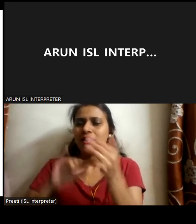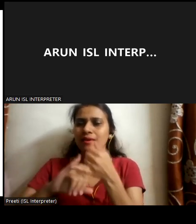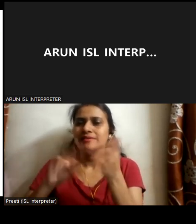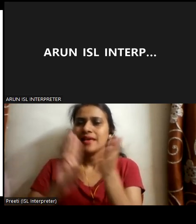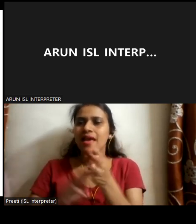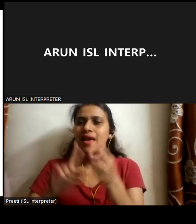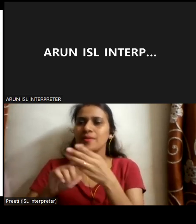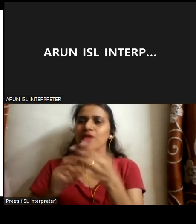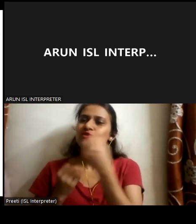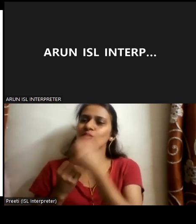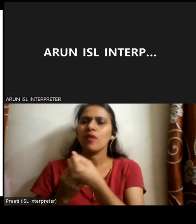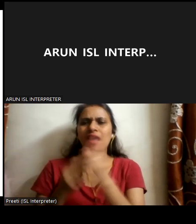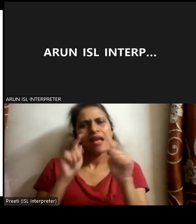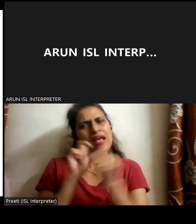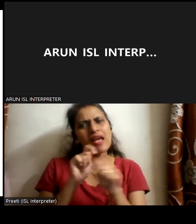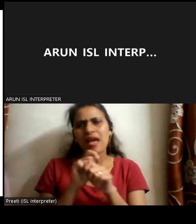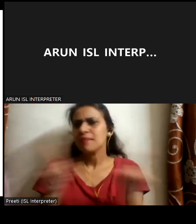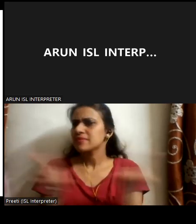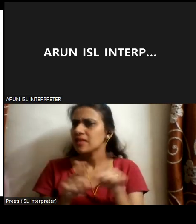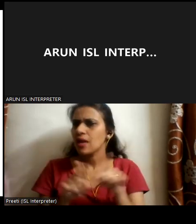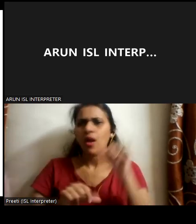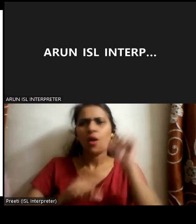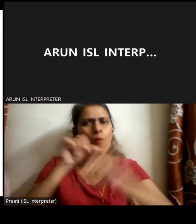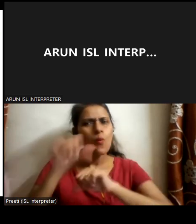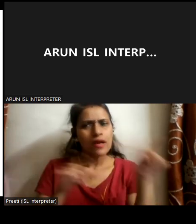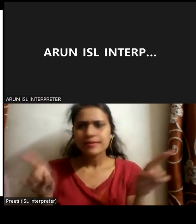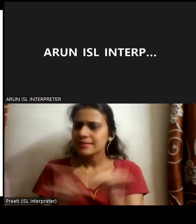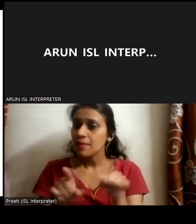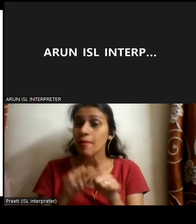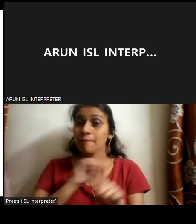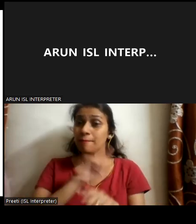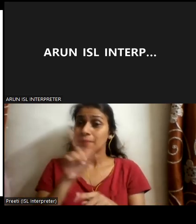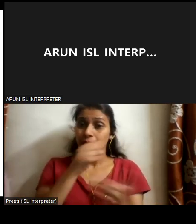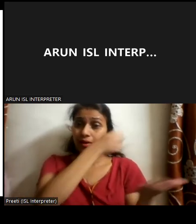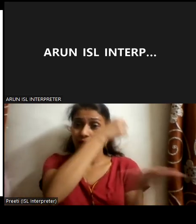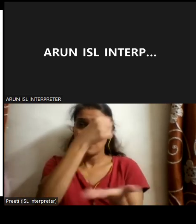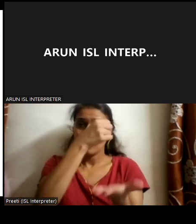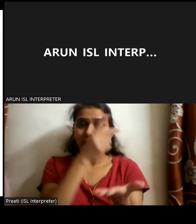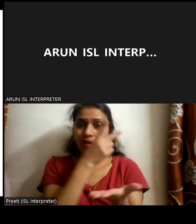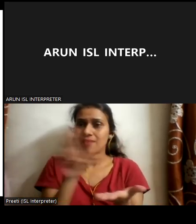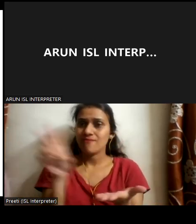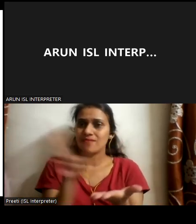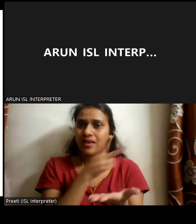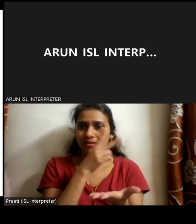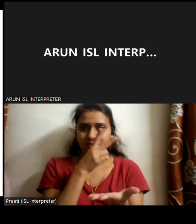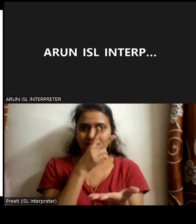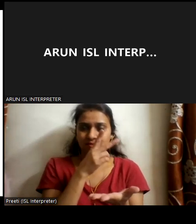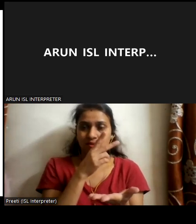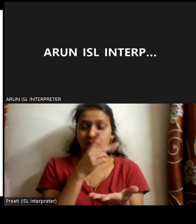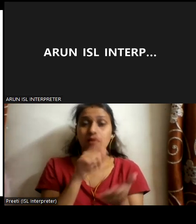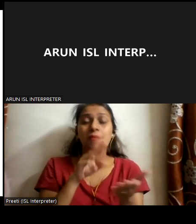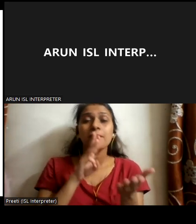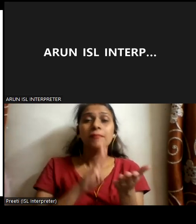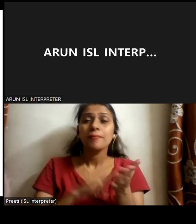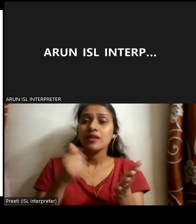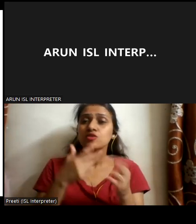का है, उसकी प्रक्रियाएं एक ही तरह की हैं, लेकिन जो फंडिंग है वो एक जगह मिनिस्ट्री ऑफ रूरल डेवलपमेंट से आता है, एंड ऑन द